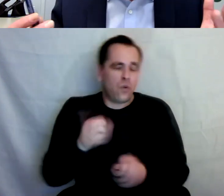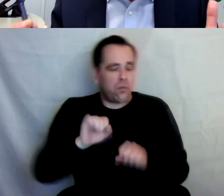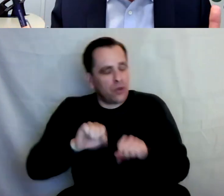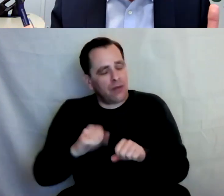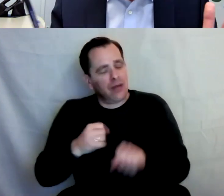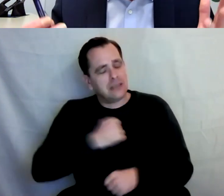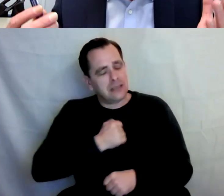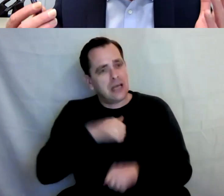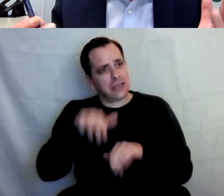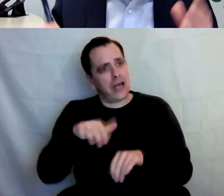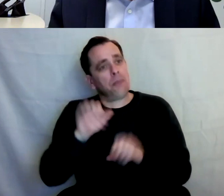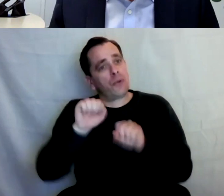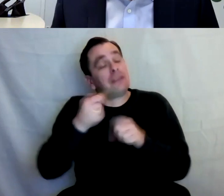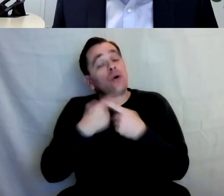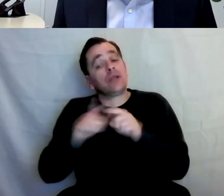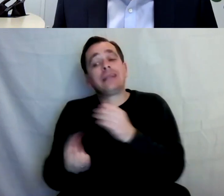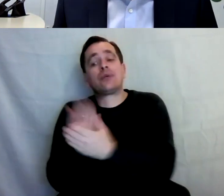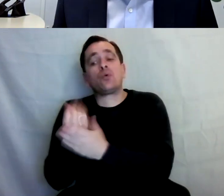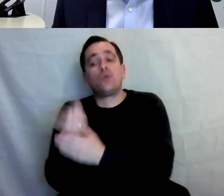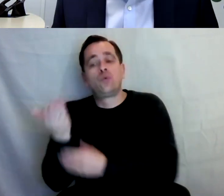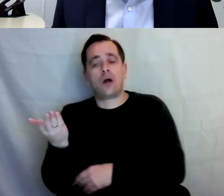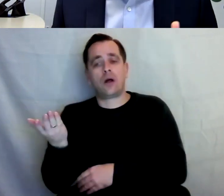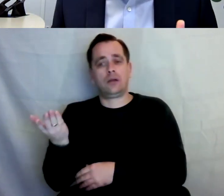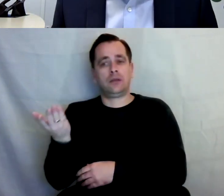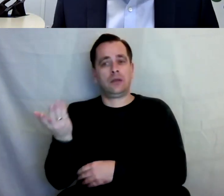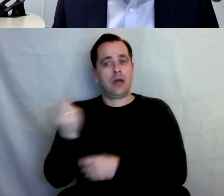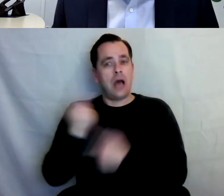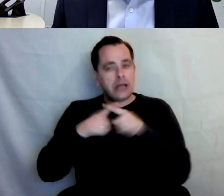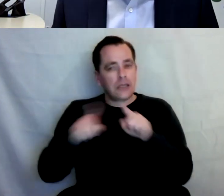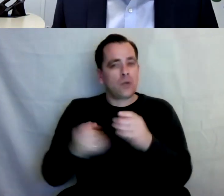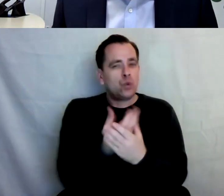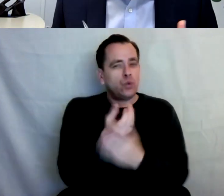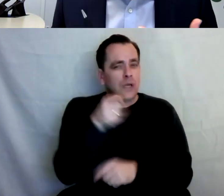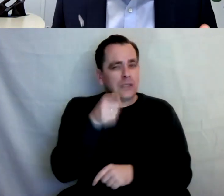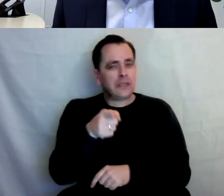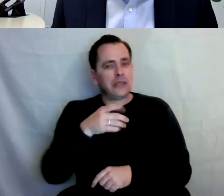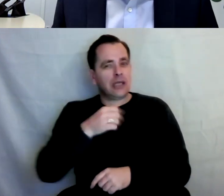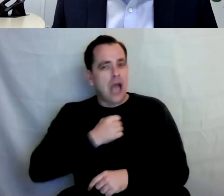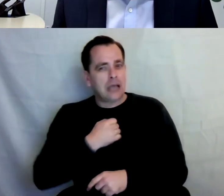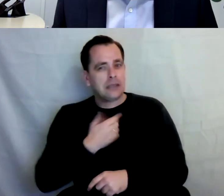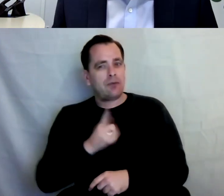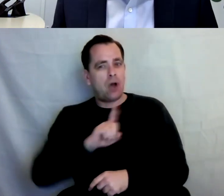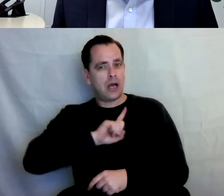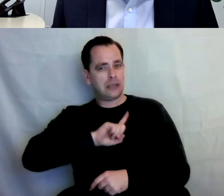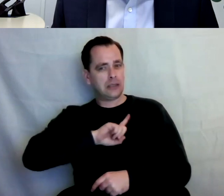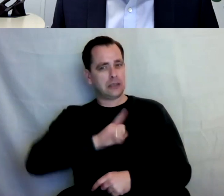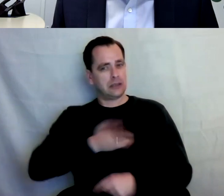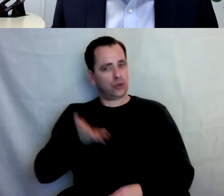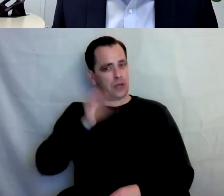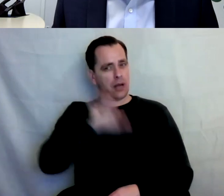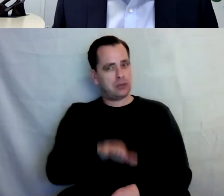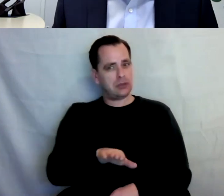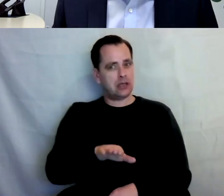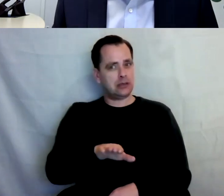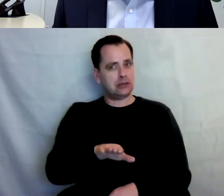ist einfach eine Frage, vielleicht ist es so, dass in anderen Kulturen diese Angst vor der eigenen Sterblichkeit doch